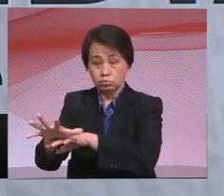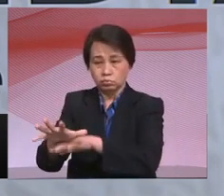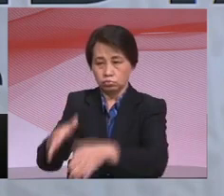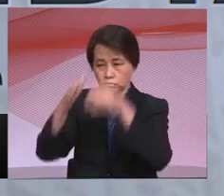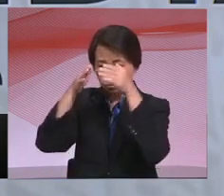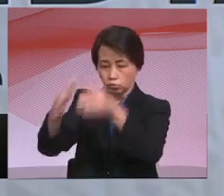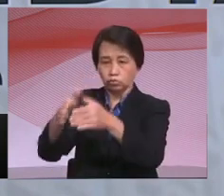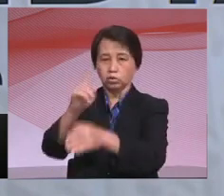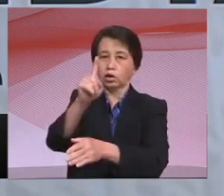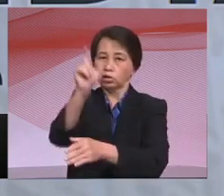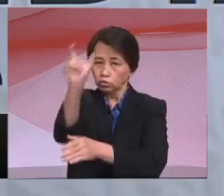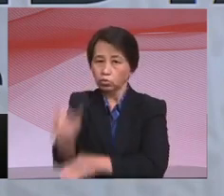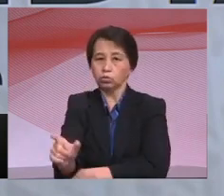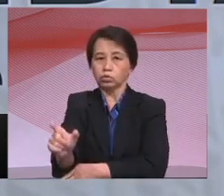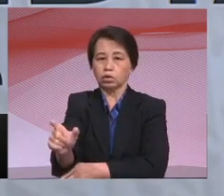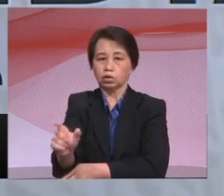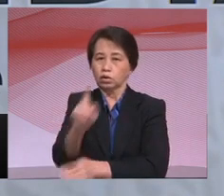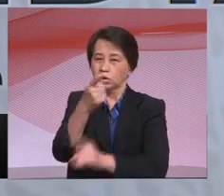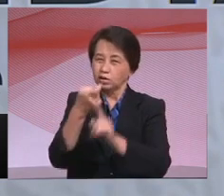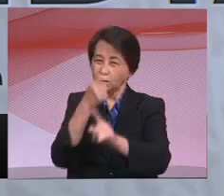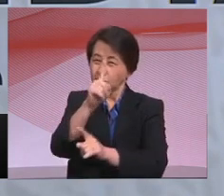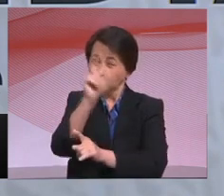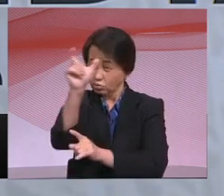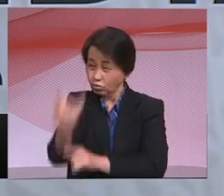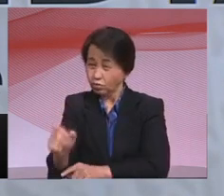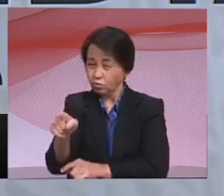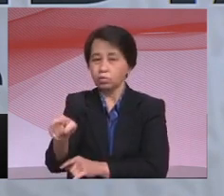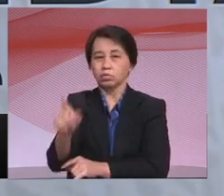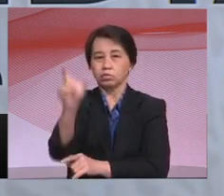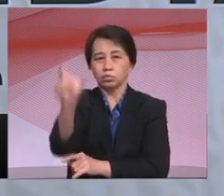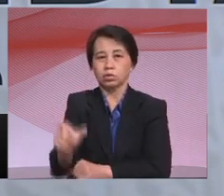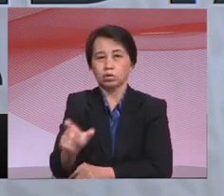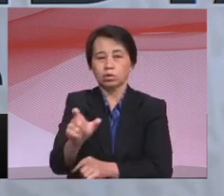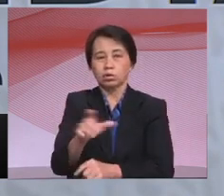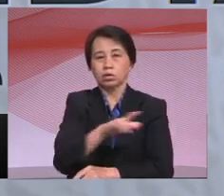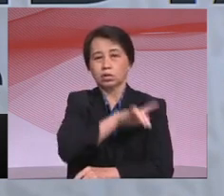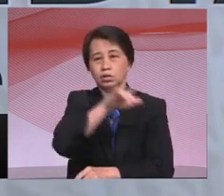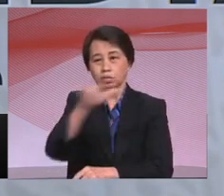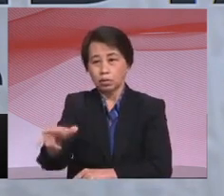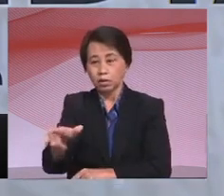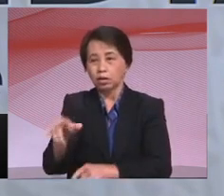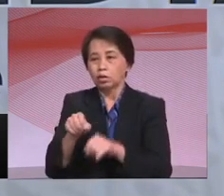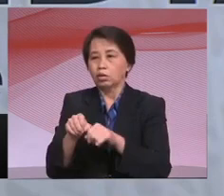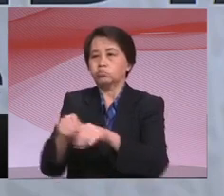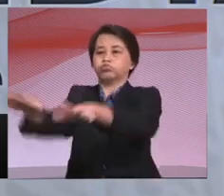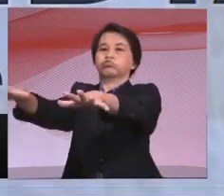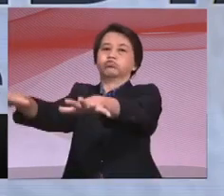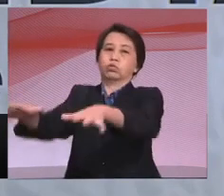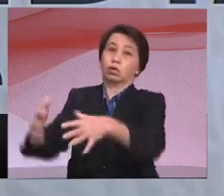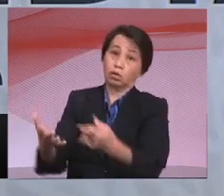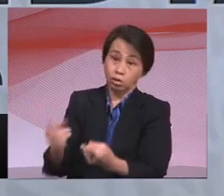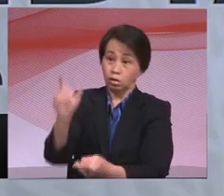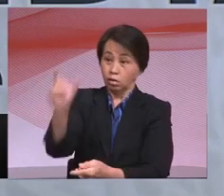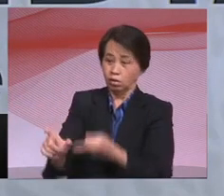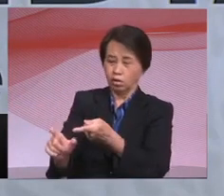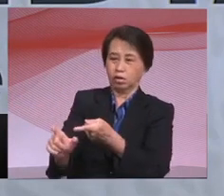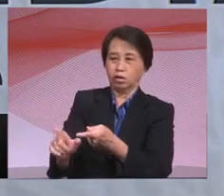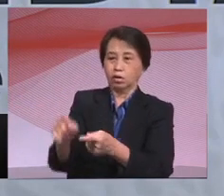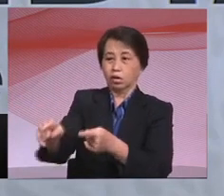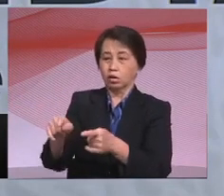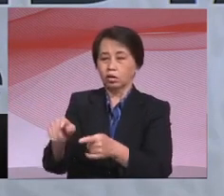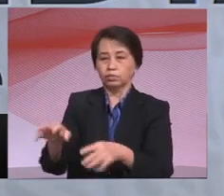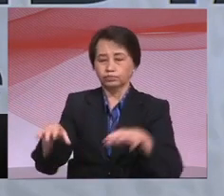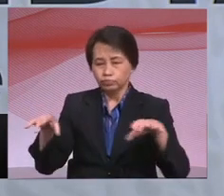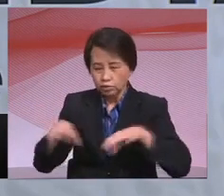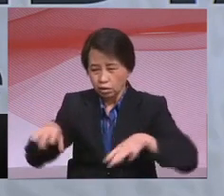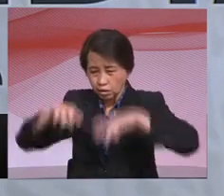tertumpu kepada seorang, iaitu jangkitan kepada seorang saja, iaitu yang dibawa balik dan dah menjangkiti semua orang. Jadi bila mereka